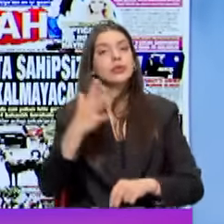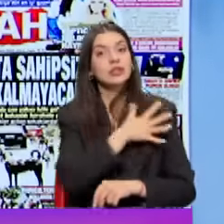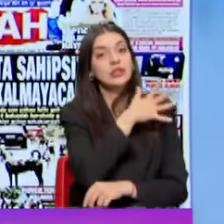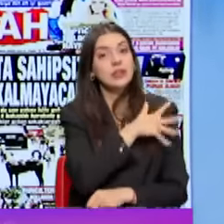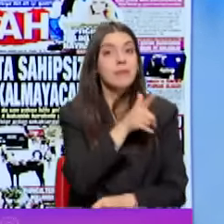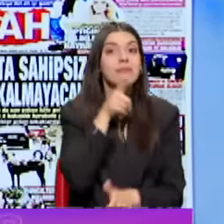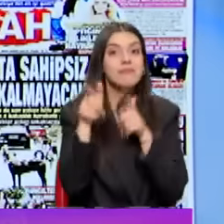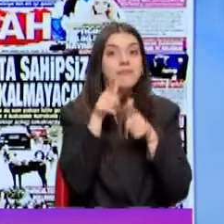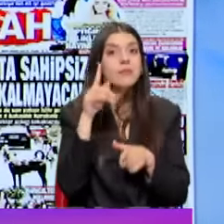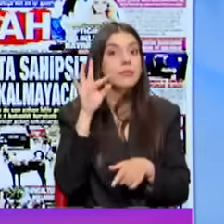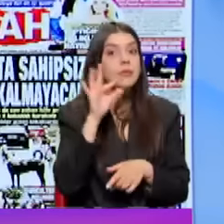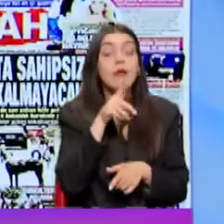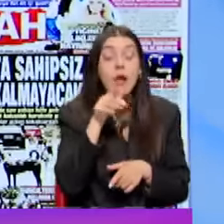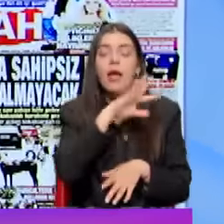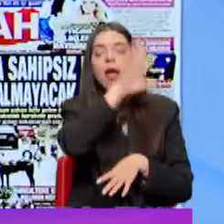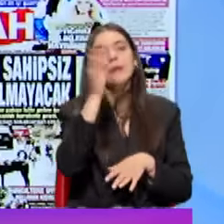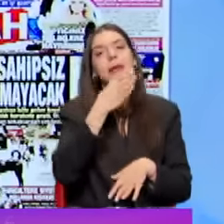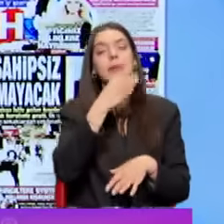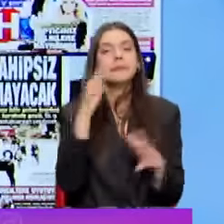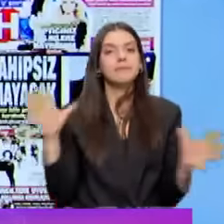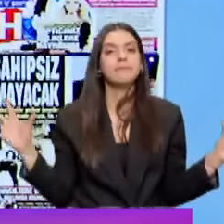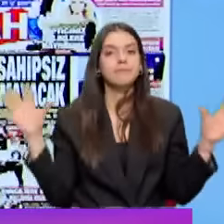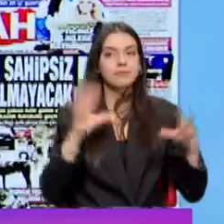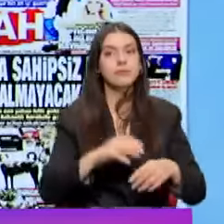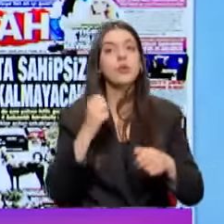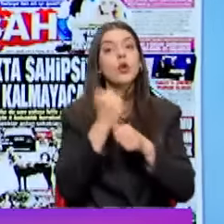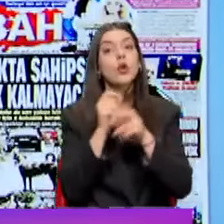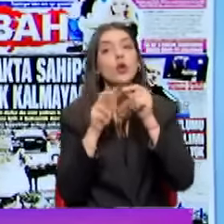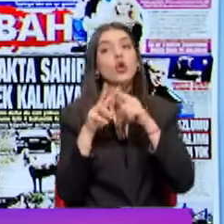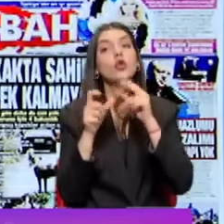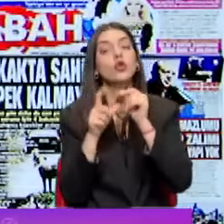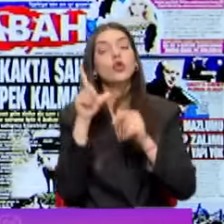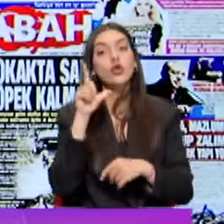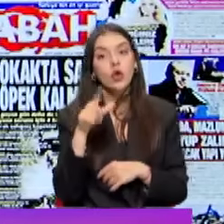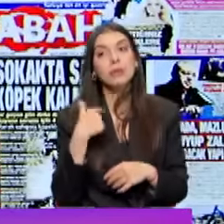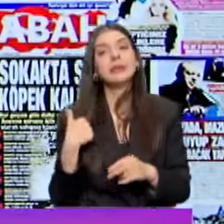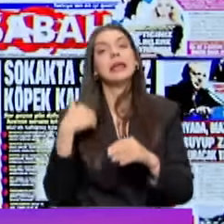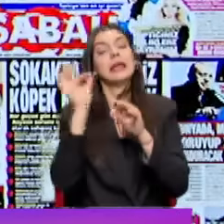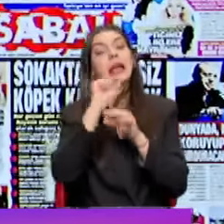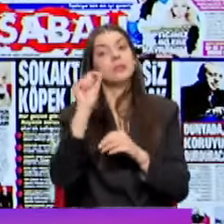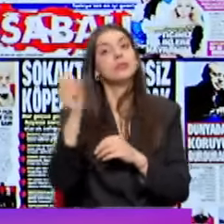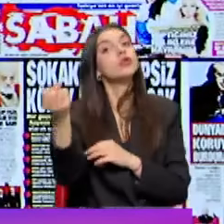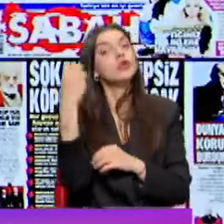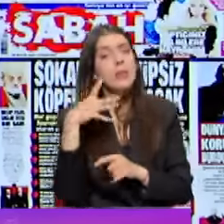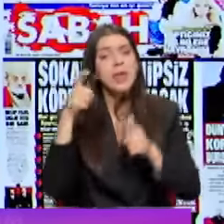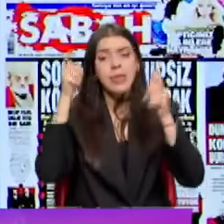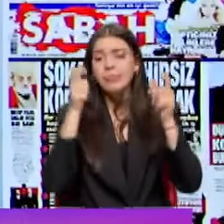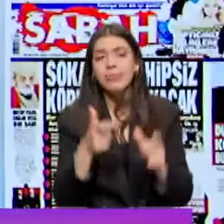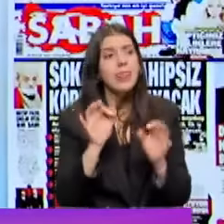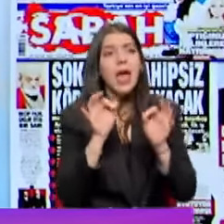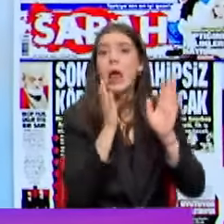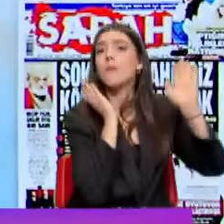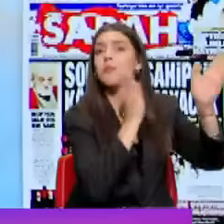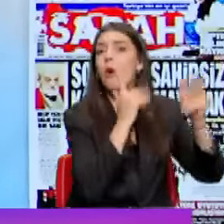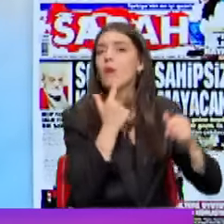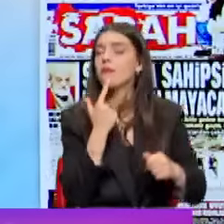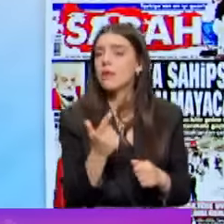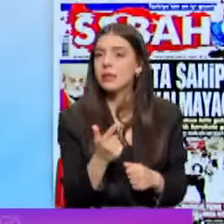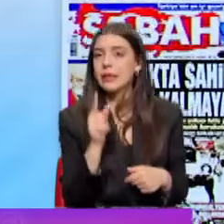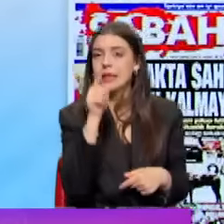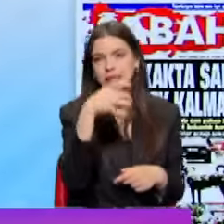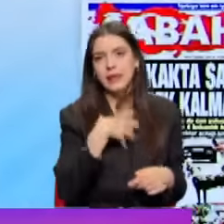çağrısıyla bir araya gelecekler Gönül Boran özüpak O da bize yazmış göndermiş Nereye Böyle başlığının altında